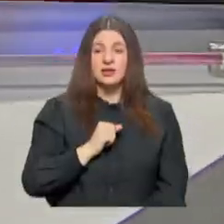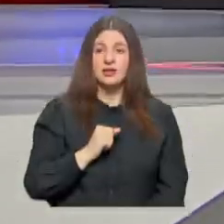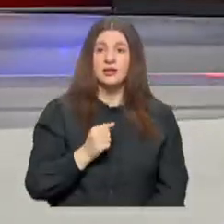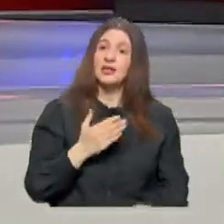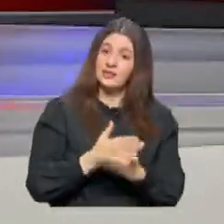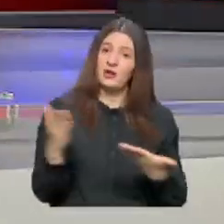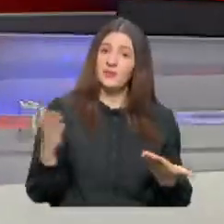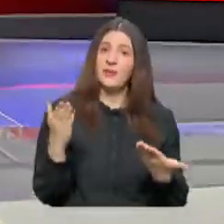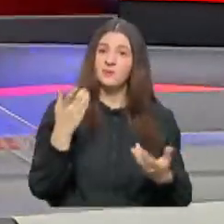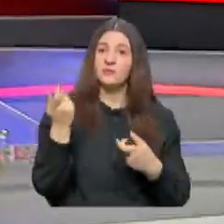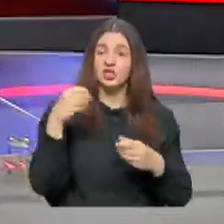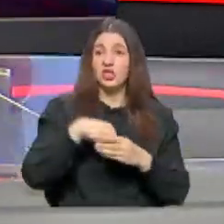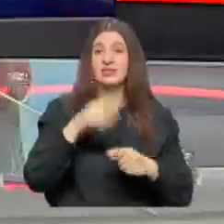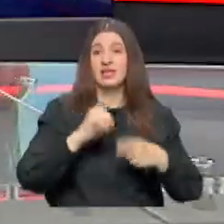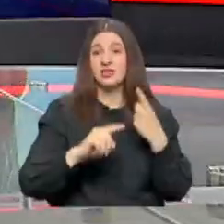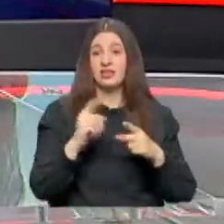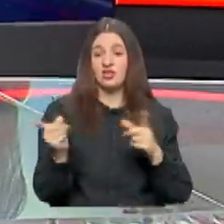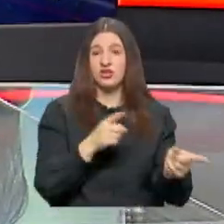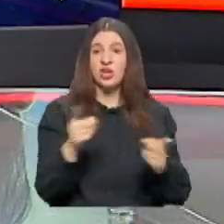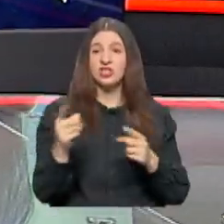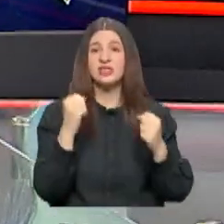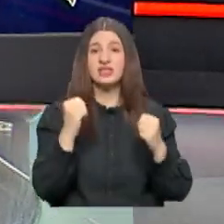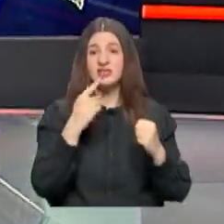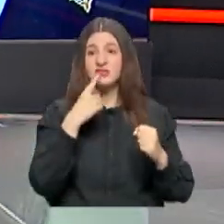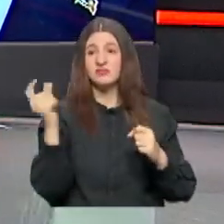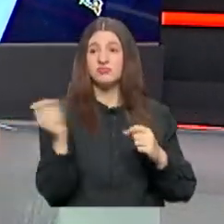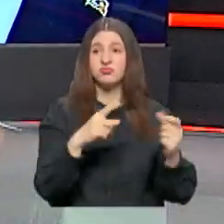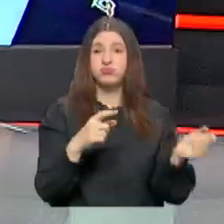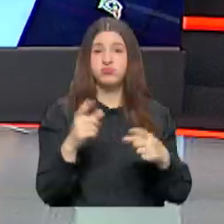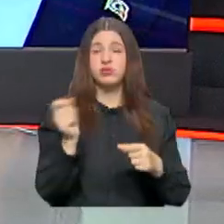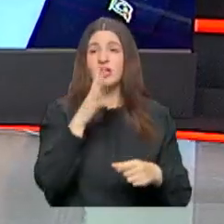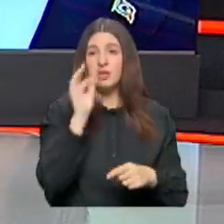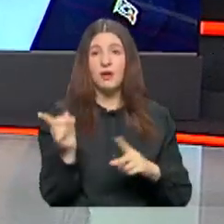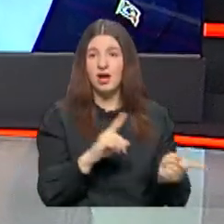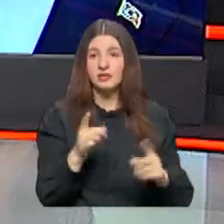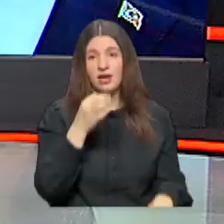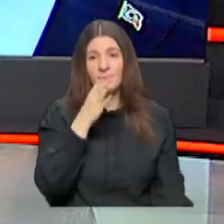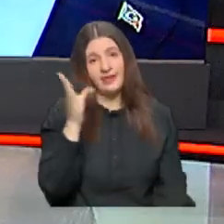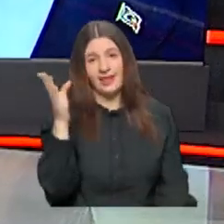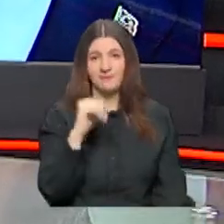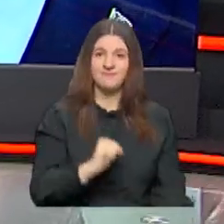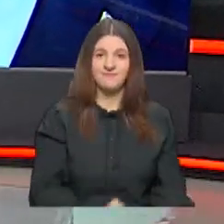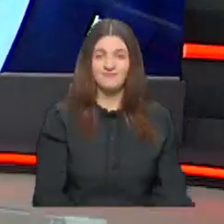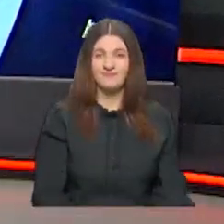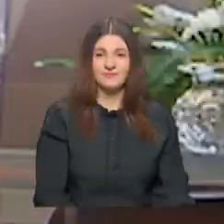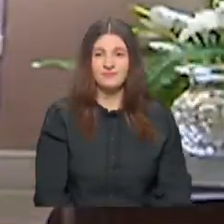Evet devam edelim siyasetten karşılıklı sert sözler kimler arasında haberde